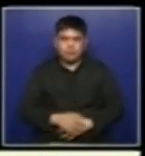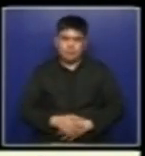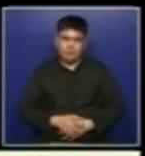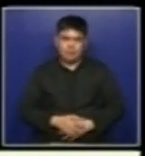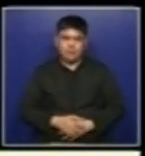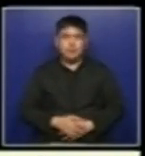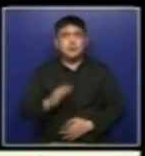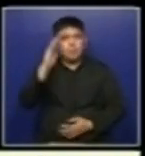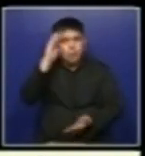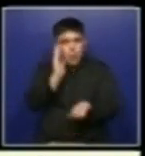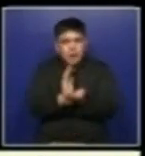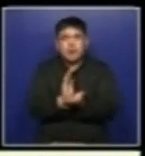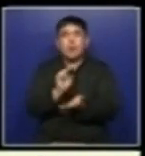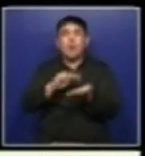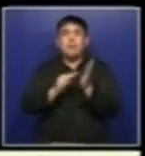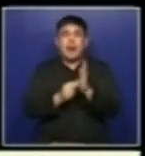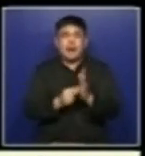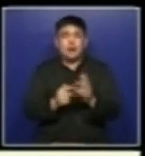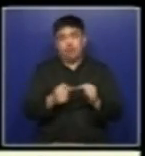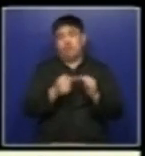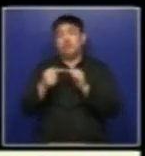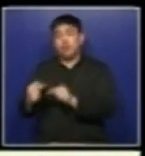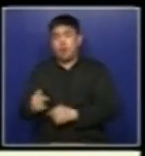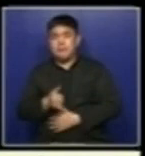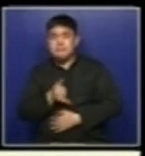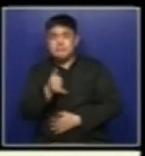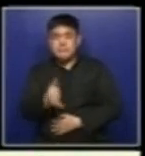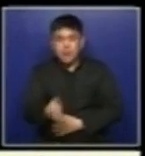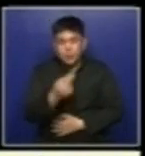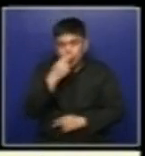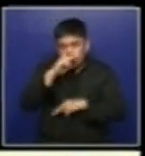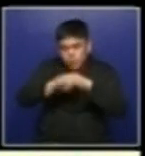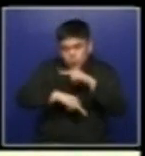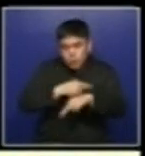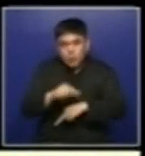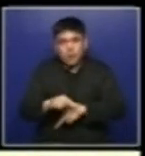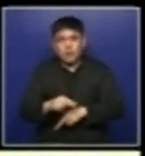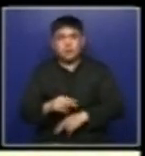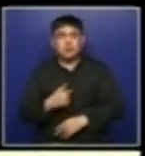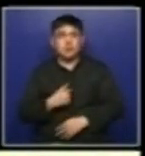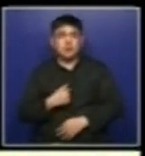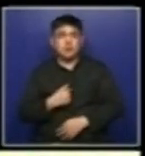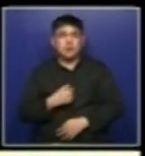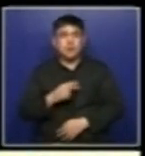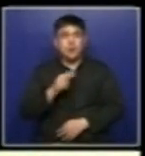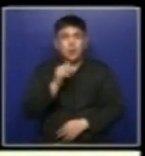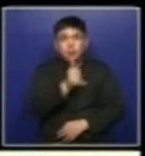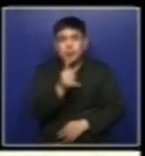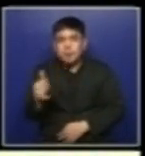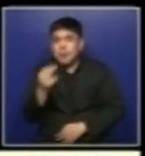ตำรวจรับไม้ต่อครับลงพื้นที่ไปตรวจบ่อนส.ส.โจ้ยุทธพงศ์จากพรรคเพื่อไทยที่ออกมาแ